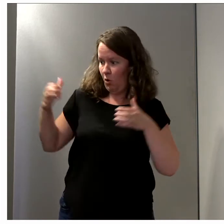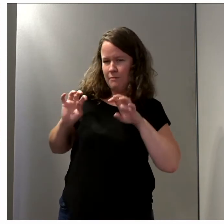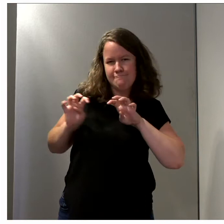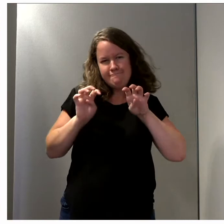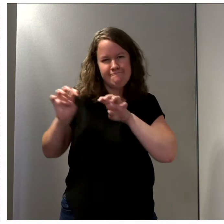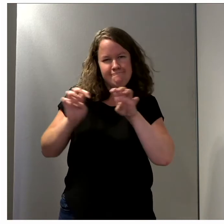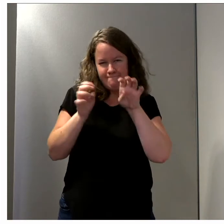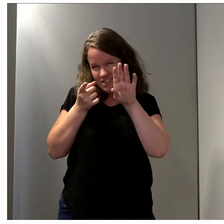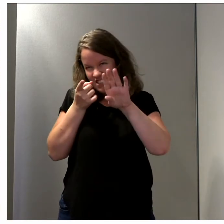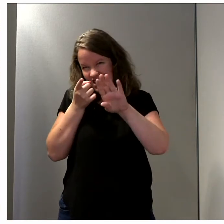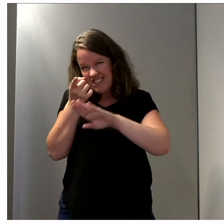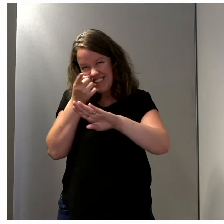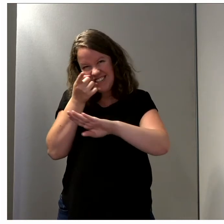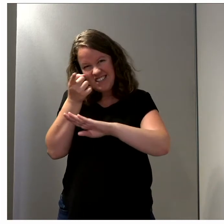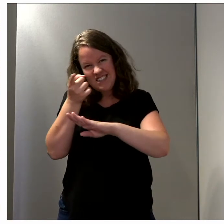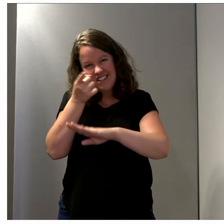Et après,